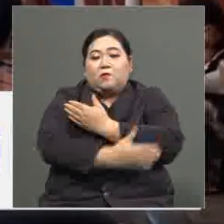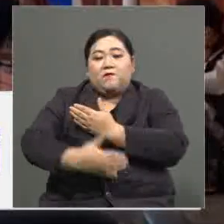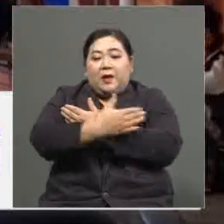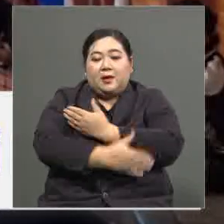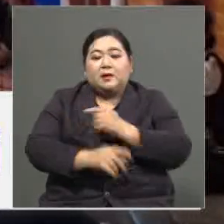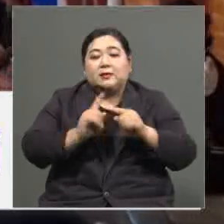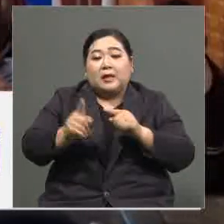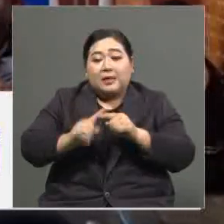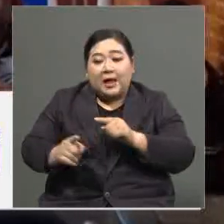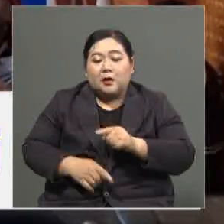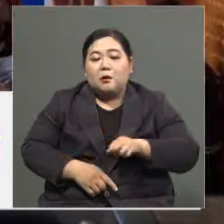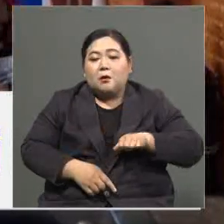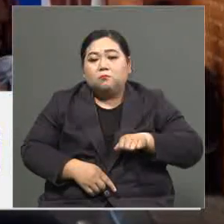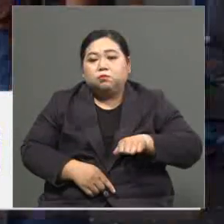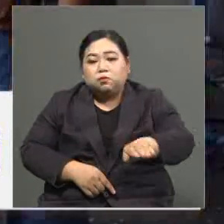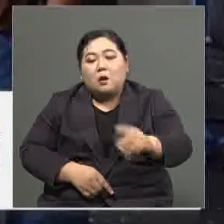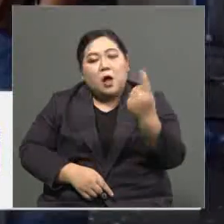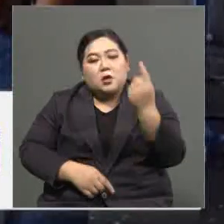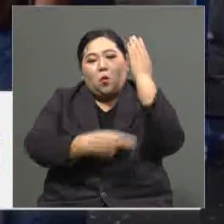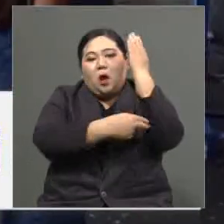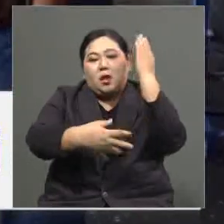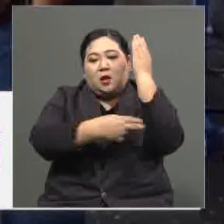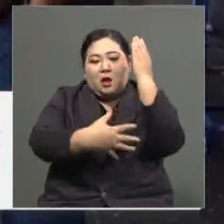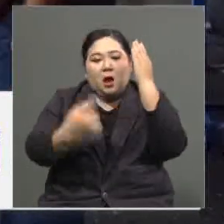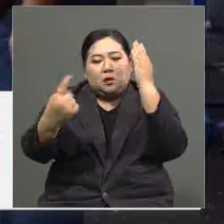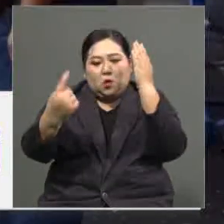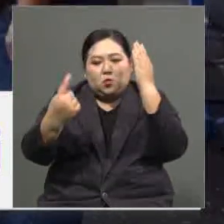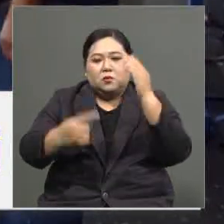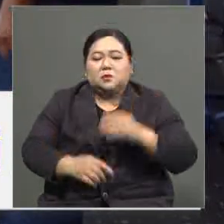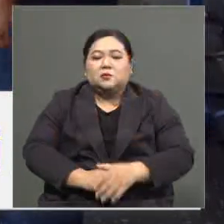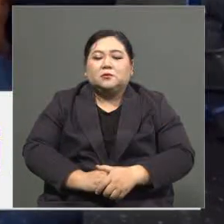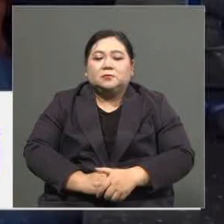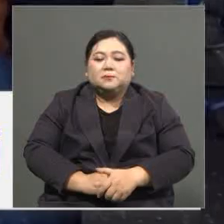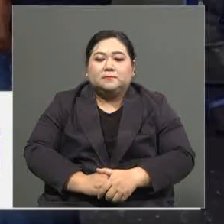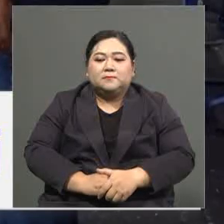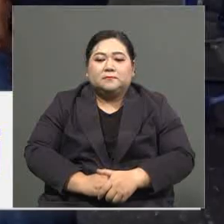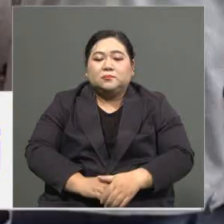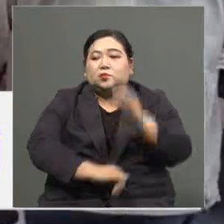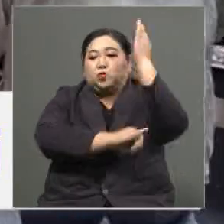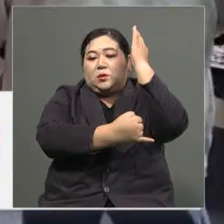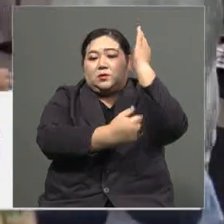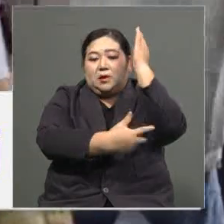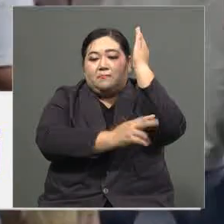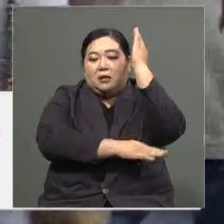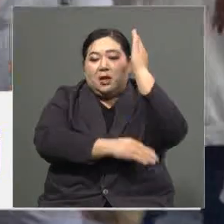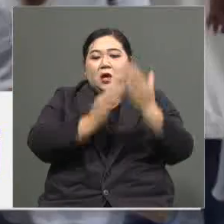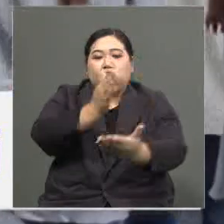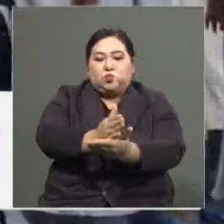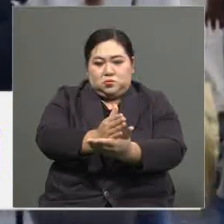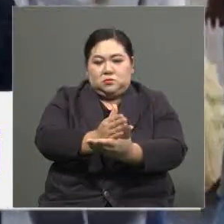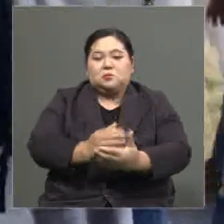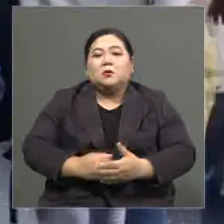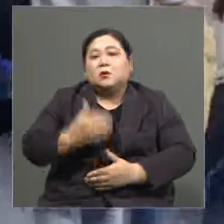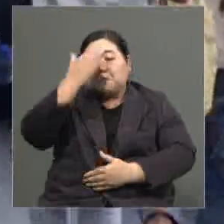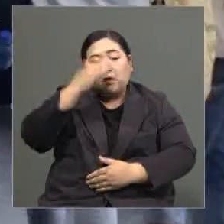เดินรถแค่สถานีรถไฟชุมทางหาดใหญ่จังหวัดสงขลาเท่านั้นส่วนเส้นทาง 3จังหวัดชายแดนภาคใต้ต้องหยุดการเดินรถชั่ว